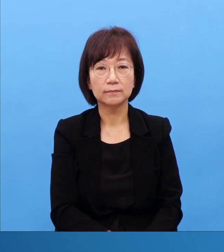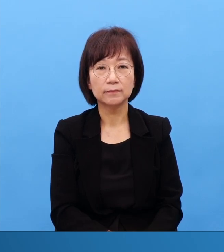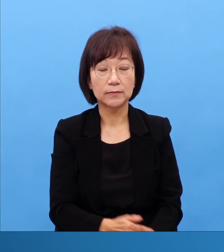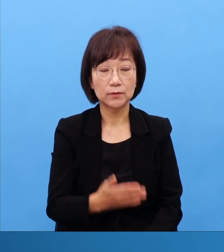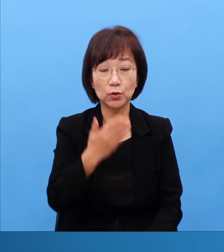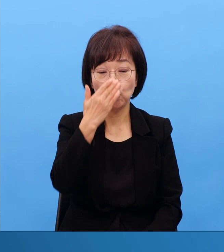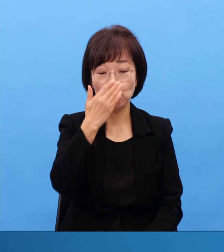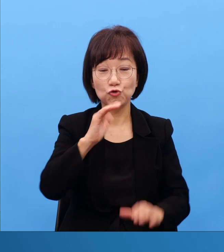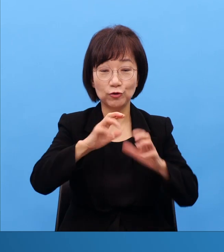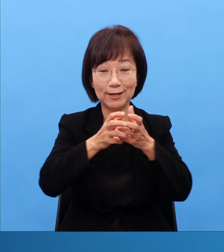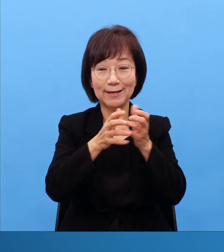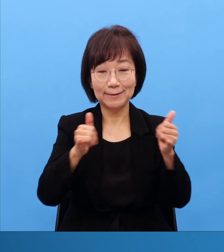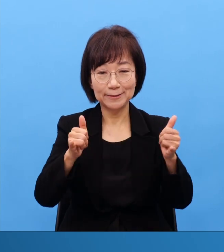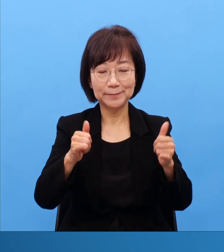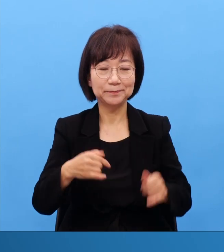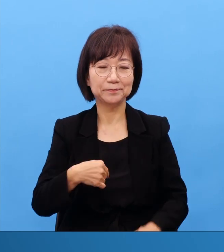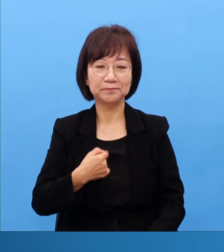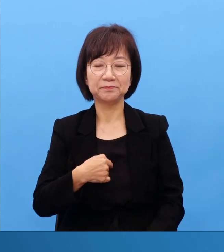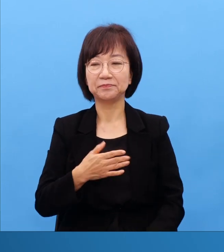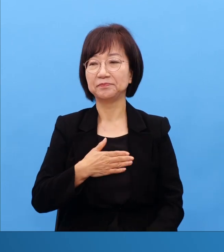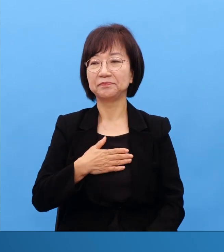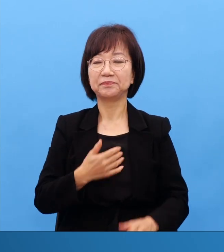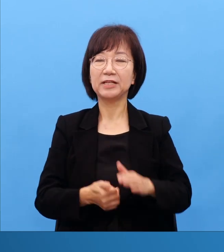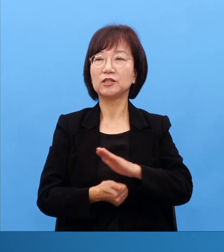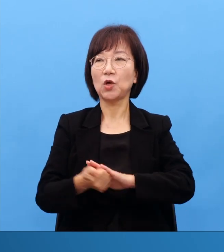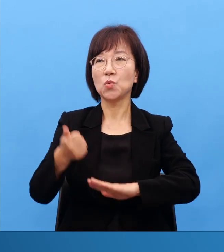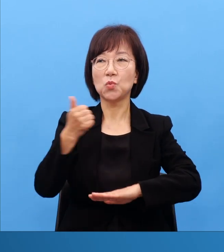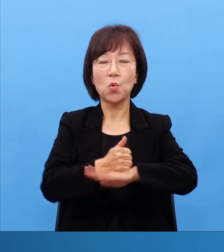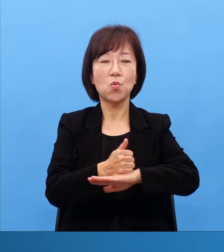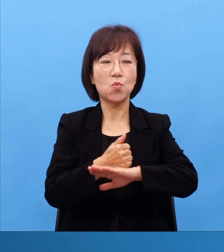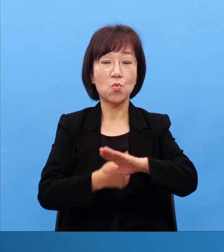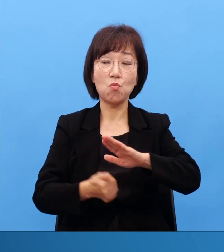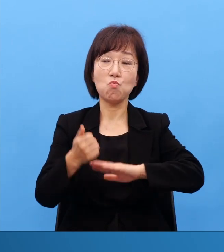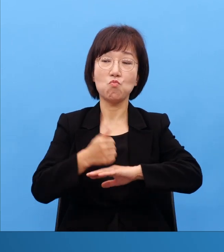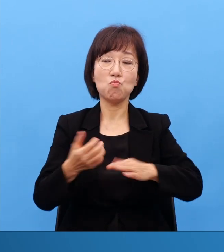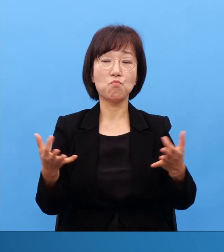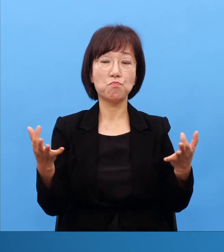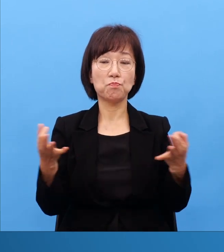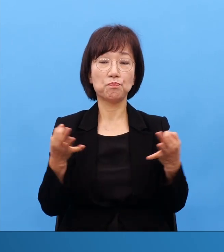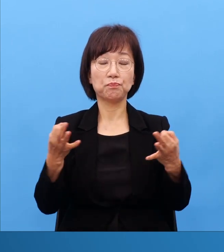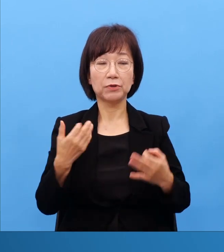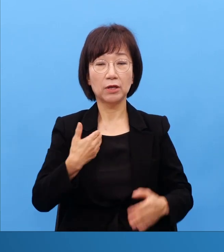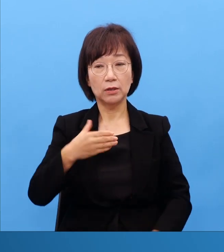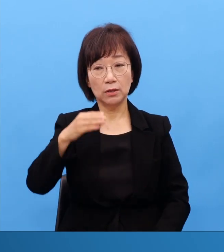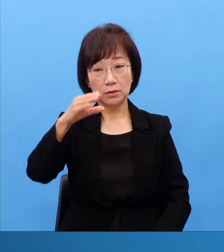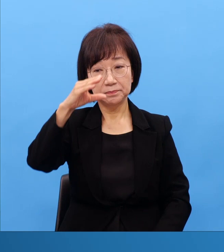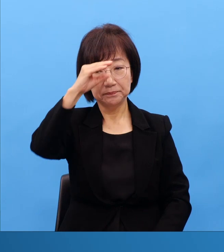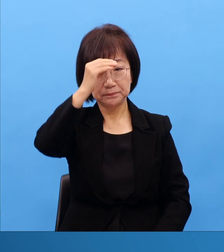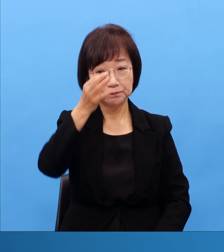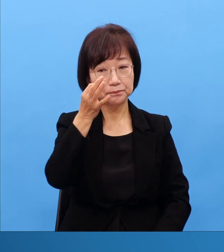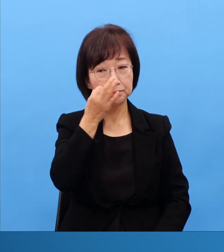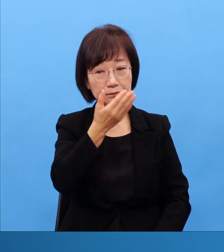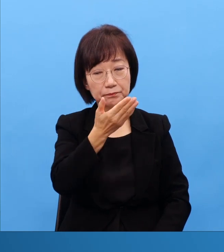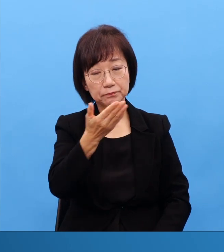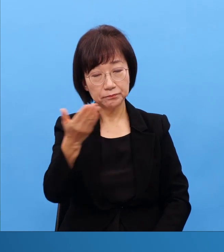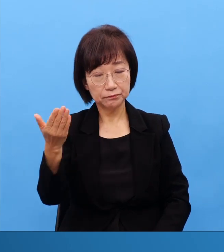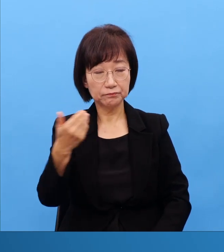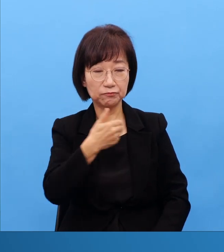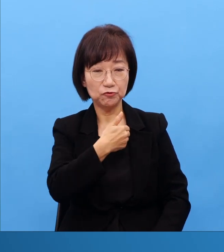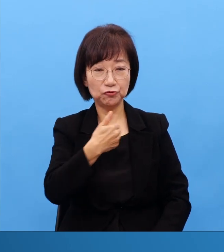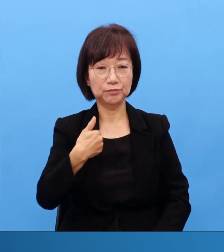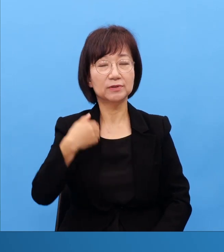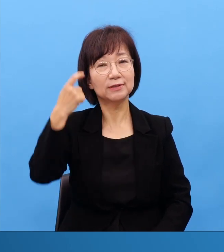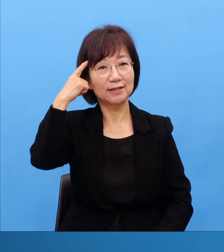성공한 사람이라고 보고 모델이라고 생각을 합니다. Because they had such lofty positions and good stature in life, they thought they